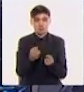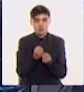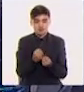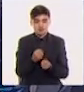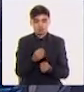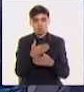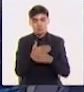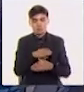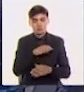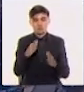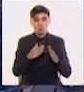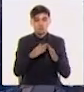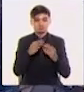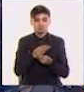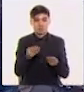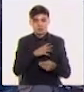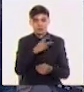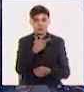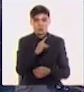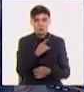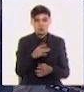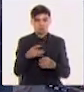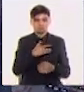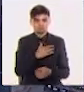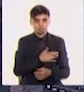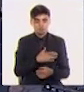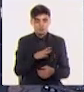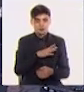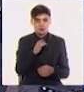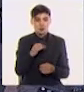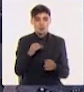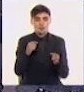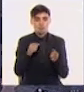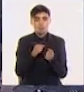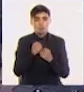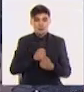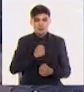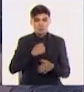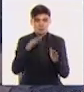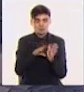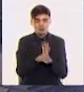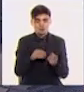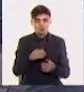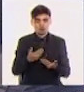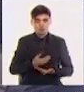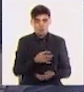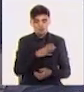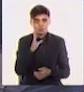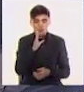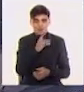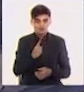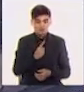көрсетіп жатыр. Үйлі болғандардың бірі үш баласын бауырына қысып моншада өмір сүріп жатқан жалғыз басты ана болса, екінші